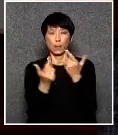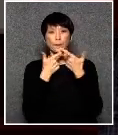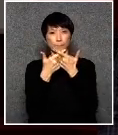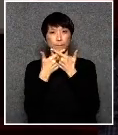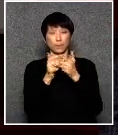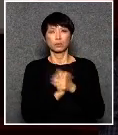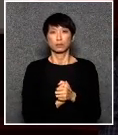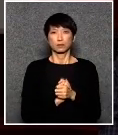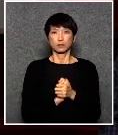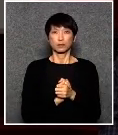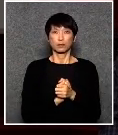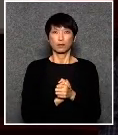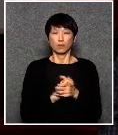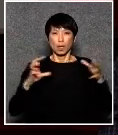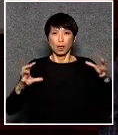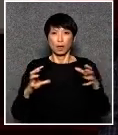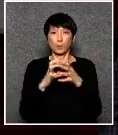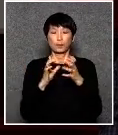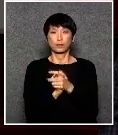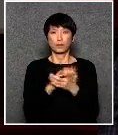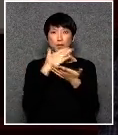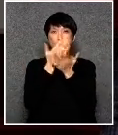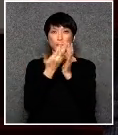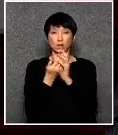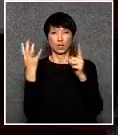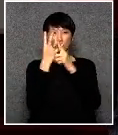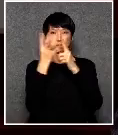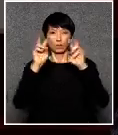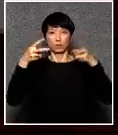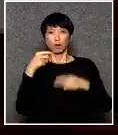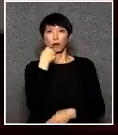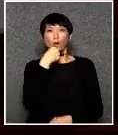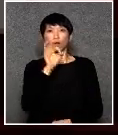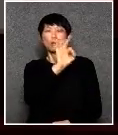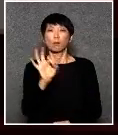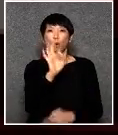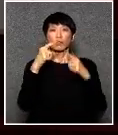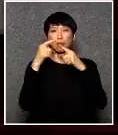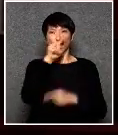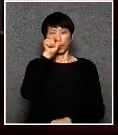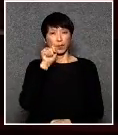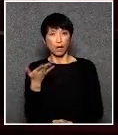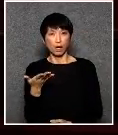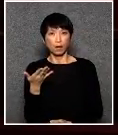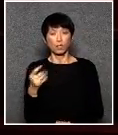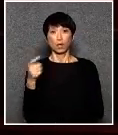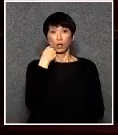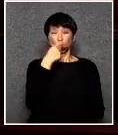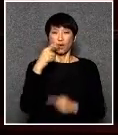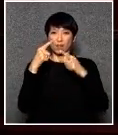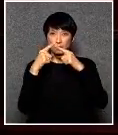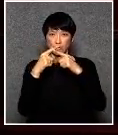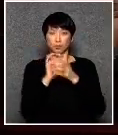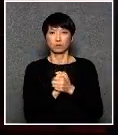11，即係呢度總目咁多個14個冇人講嘢嘅咧，係咪？而可以講嘢嗰啲